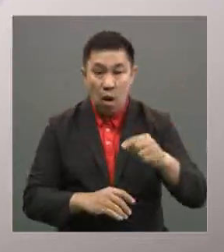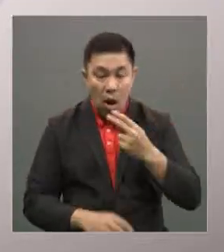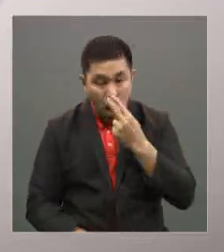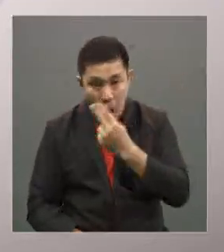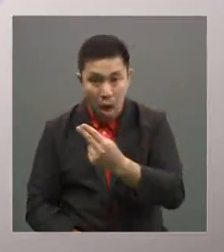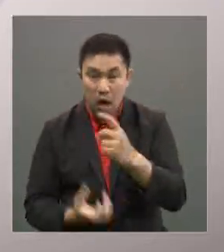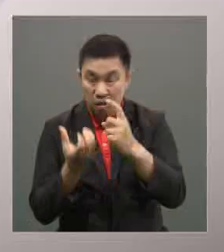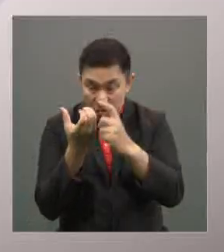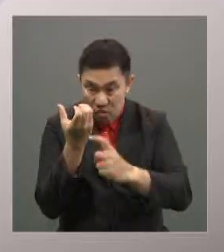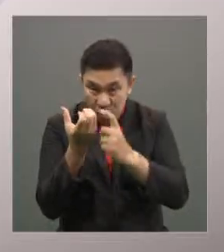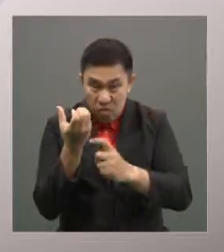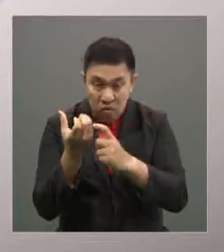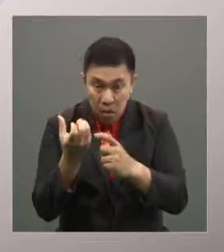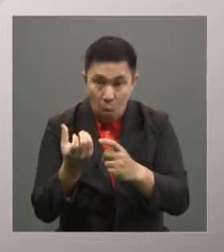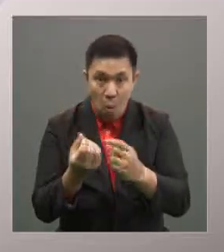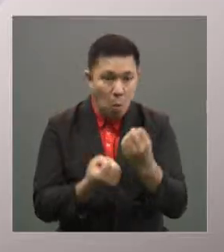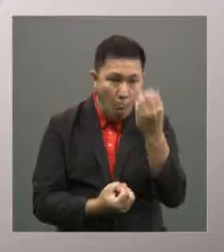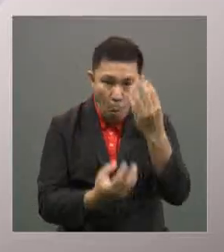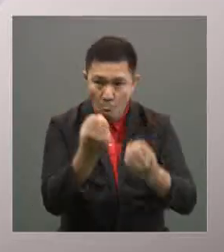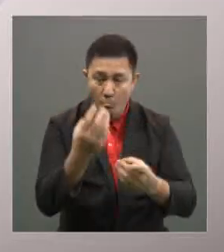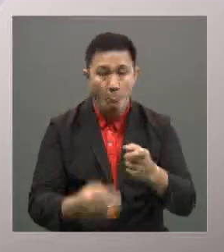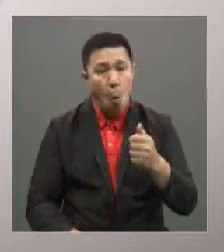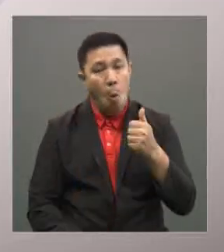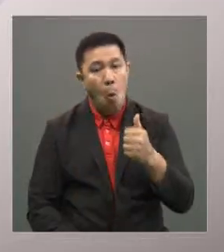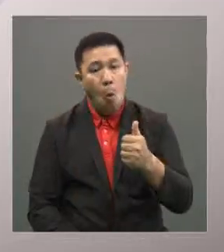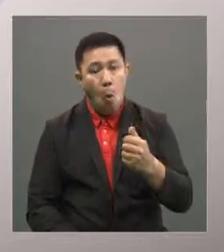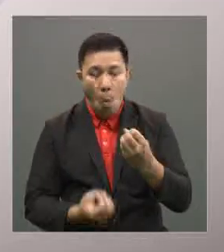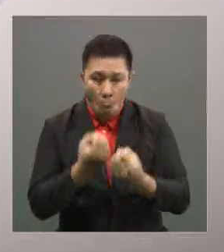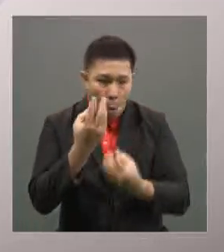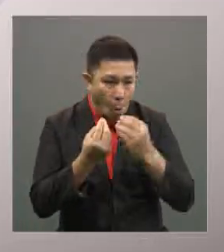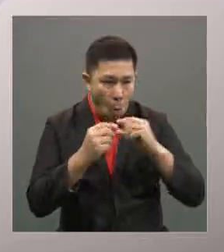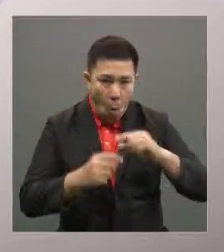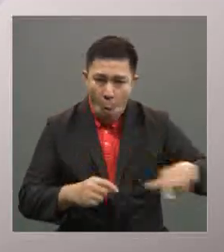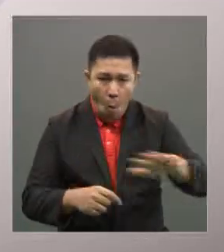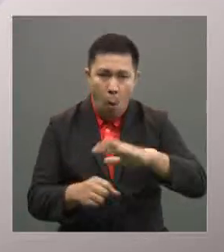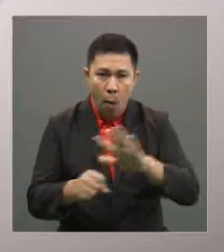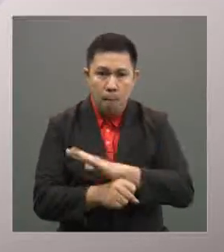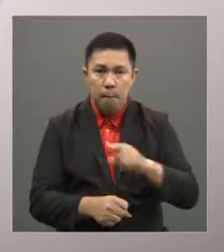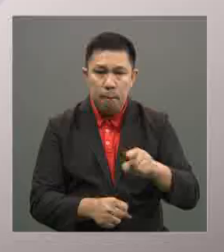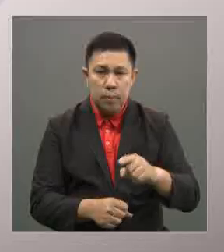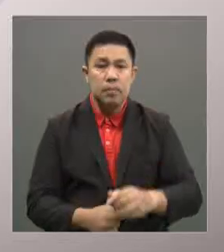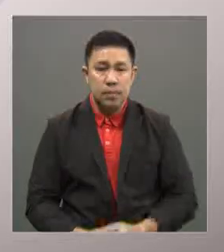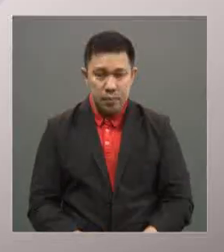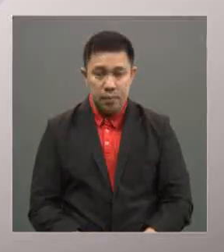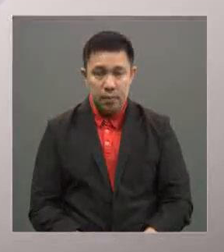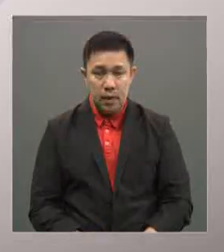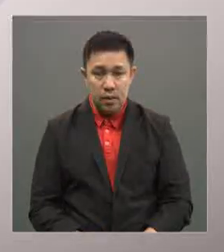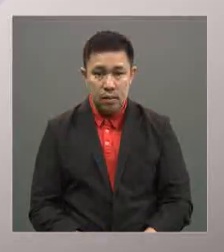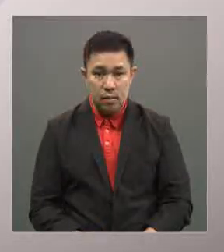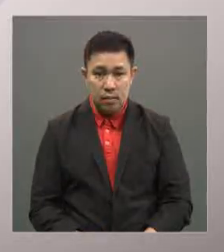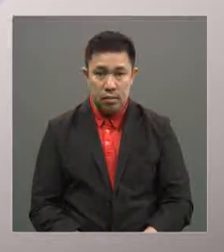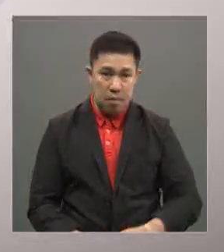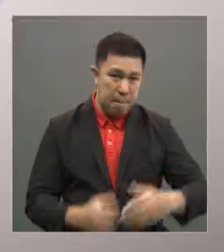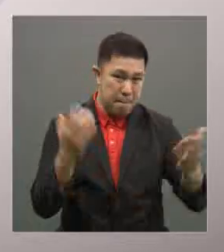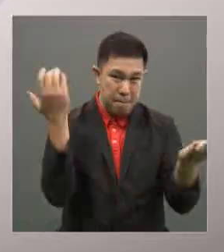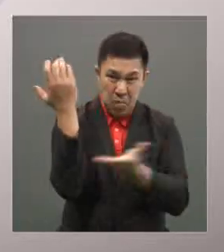ไปเจอฝิ่นที่แหมผลผลิตนี่กำลังออกดอกออกผลเลยใช่นะคะเพราะฉะนั้นเจ้าหน้าที่เนี่ยเข้าไปจัดการทำลายหมดนะ